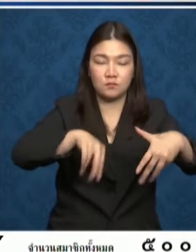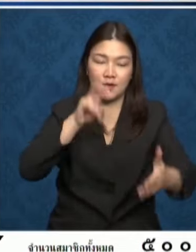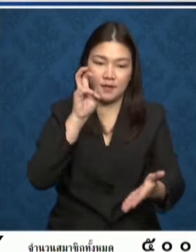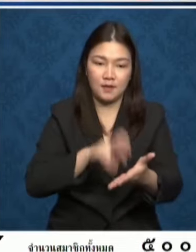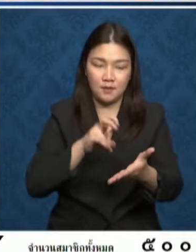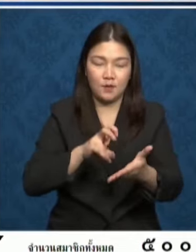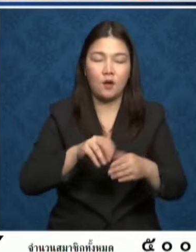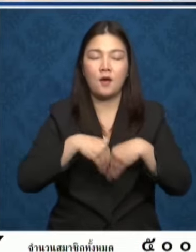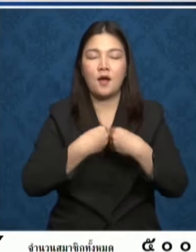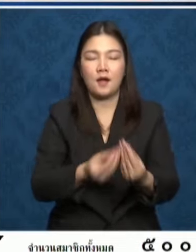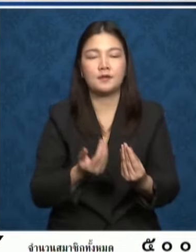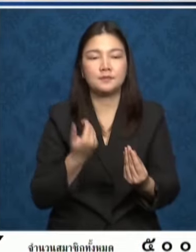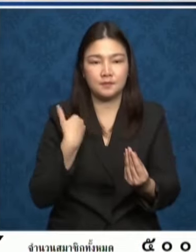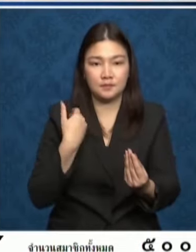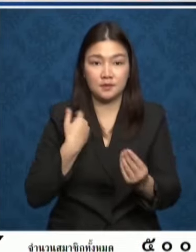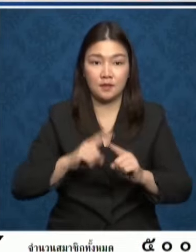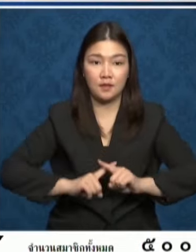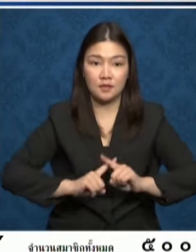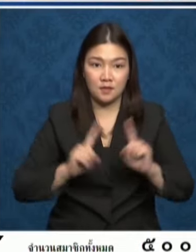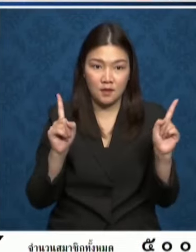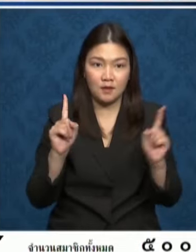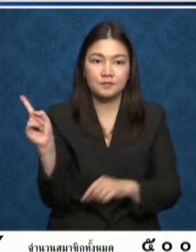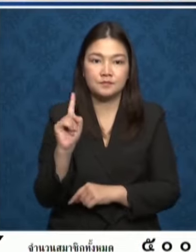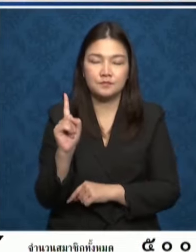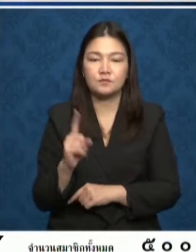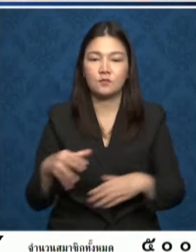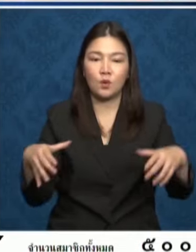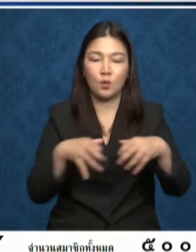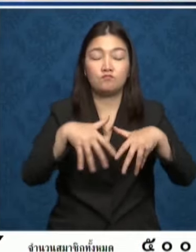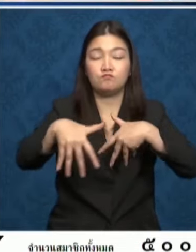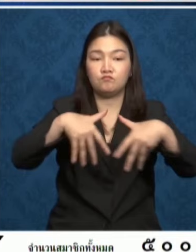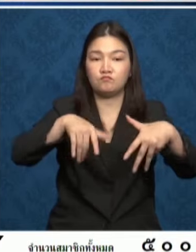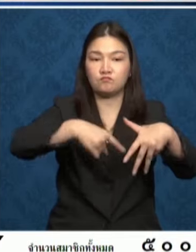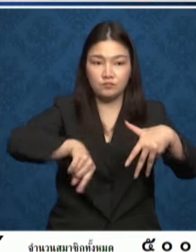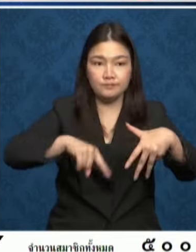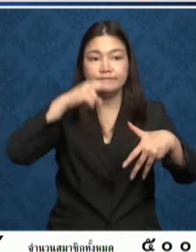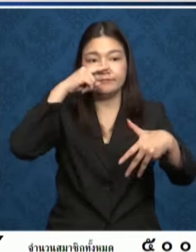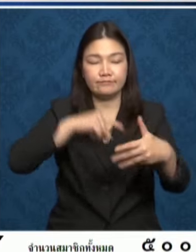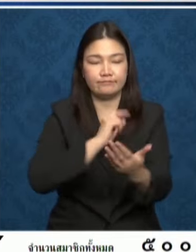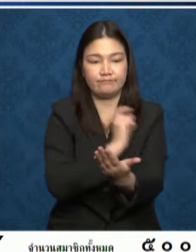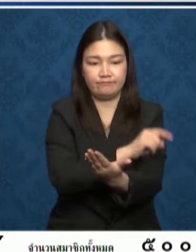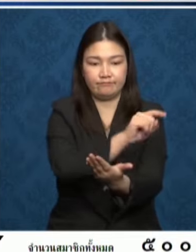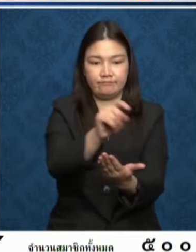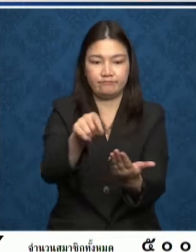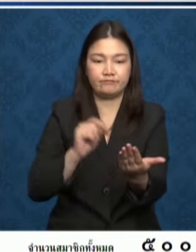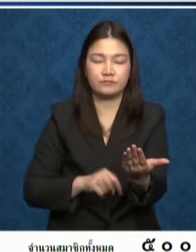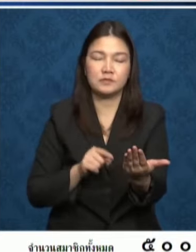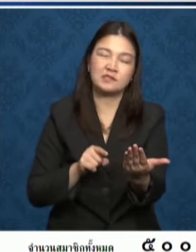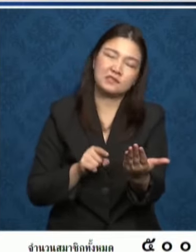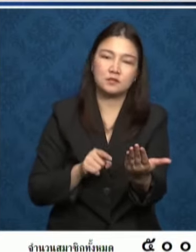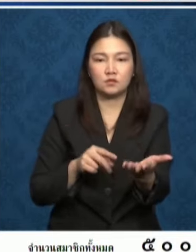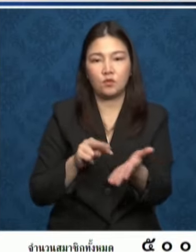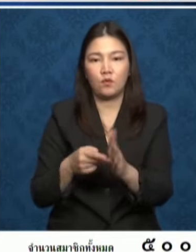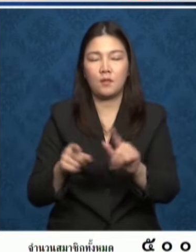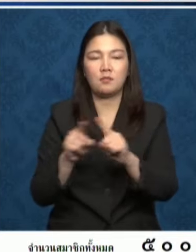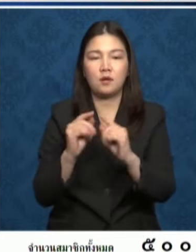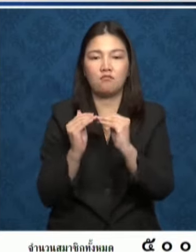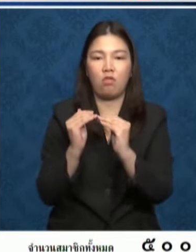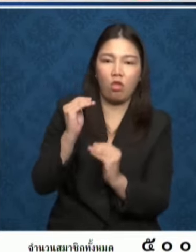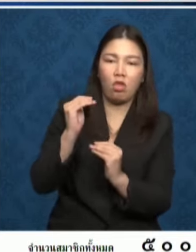อย่างครอบคลุมนะครับอย่างไรก็ตามนะครับกลุ่มชาติพัธุ์และชมเผ่าพุ้นเมืองในประเทศไทยก็ยังคงมีสถานะเป็นพลเมืองชั้น